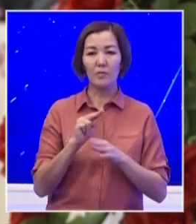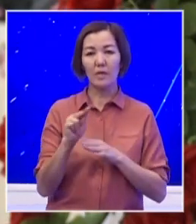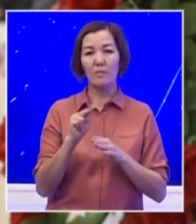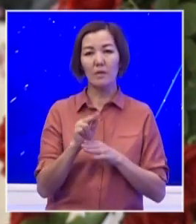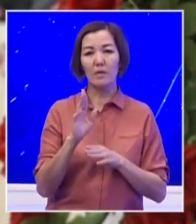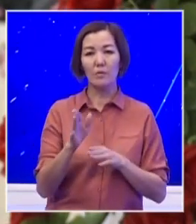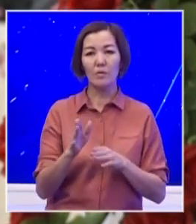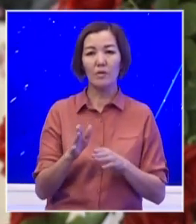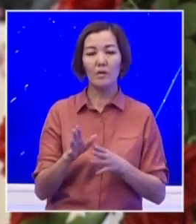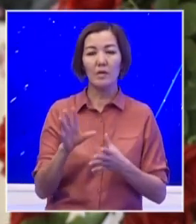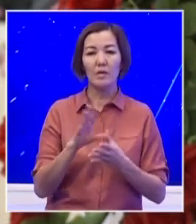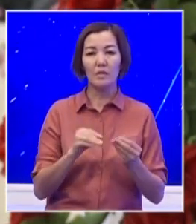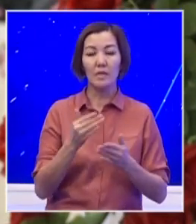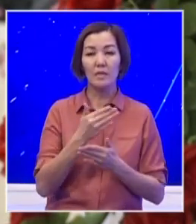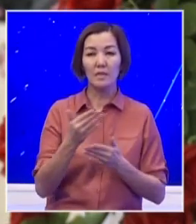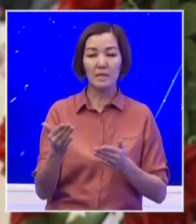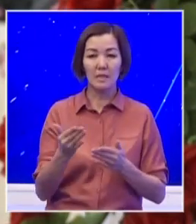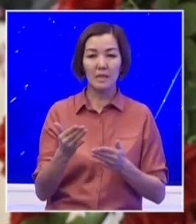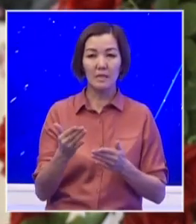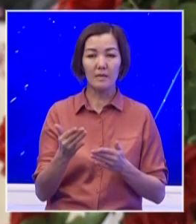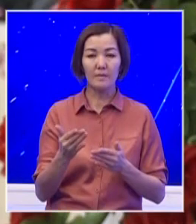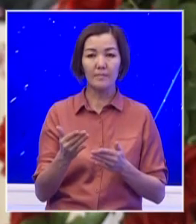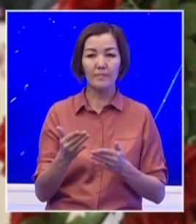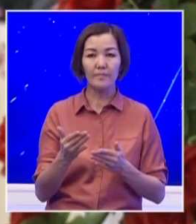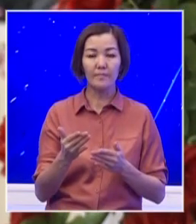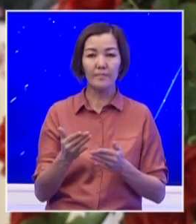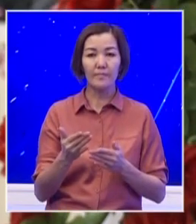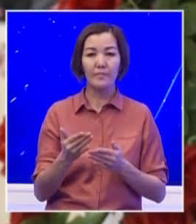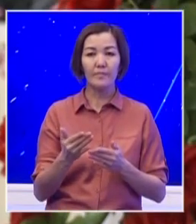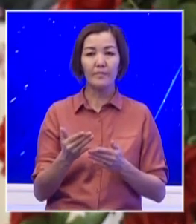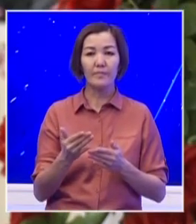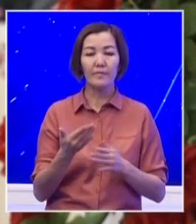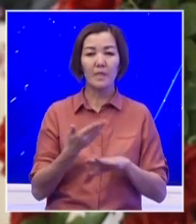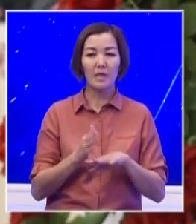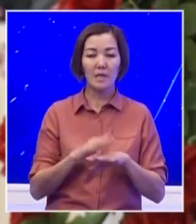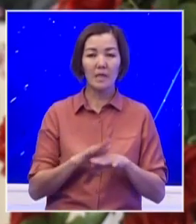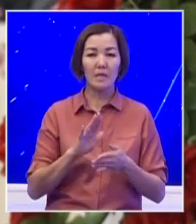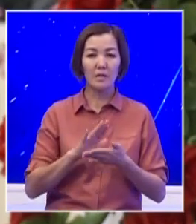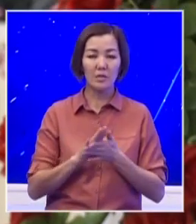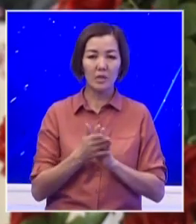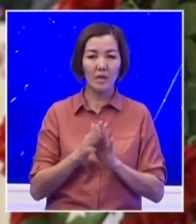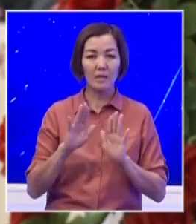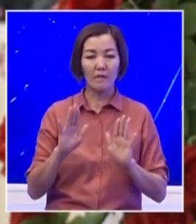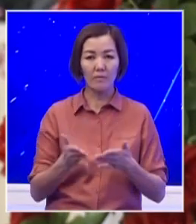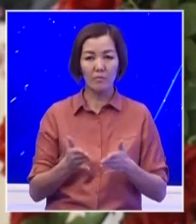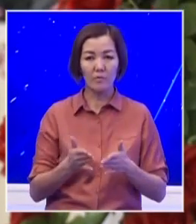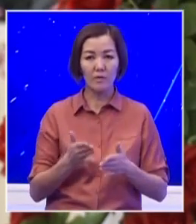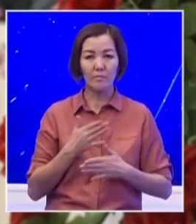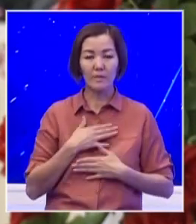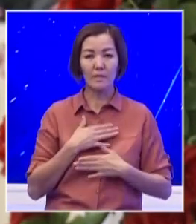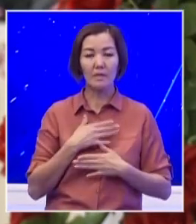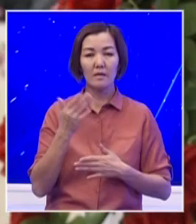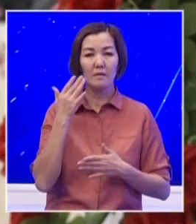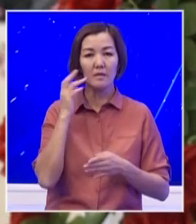тәрбиелеу, және де сіздерде сондай қиын жағдайларға душар болсаңыздар, біздің